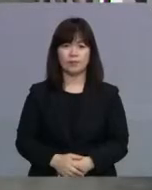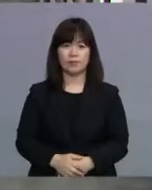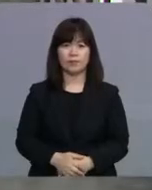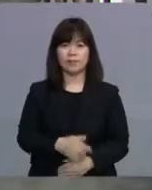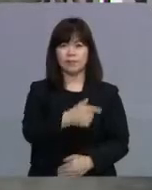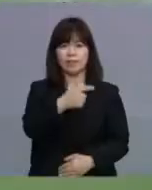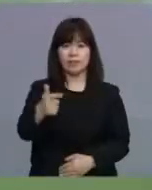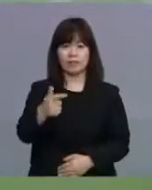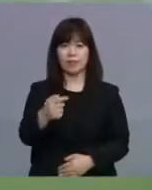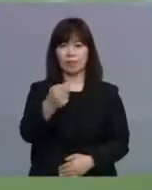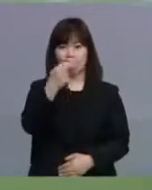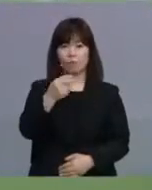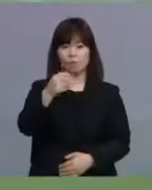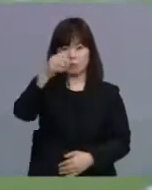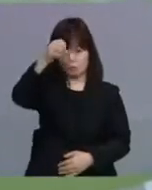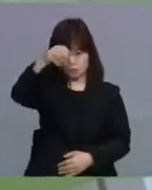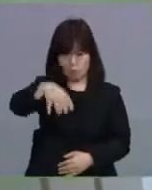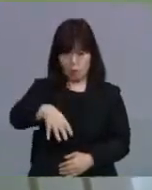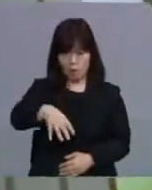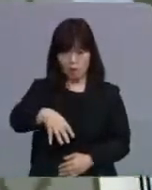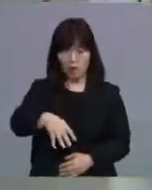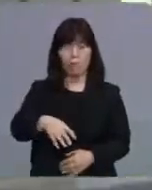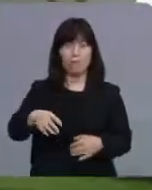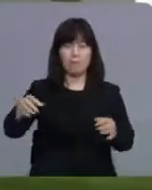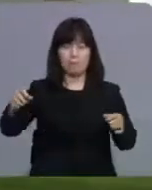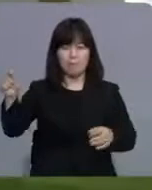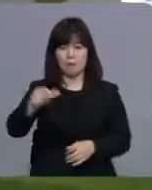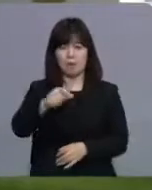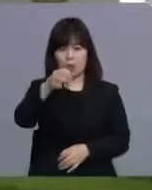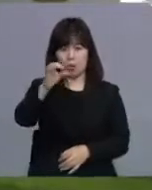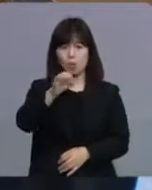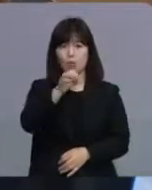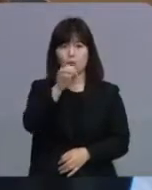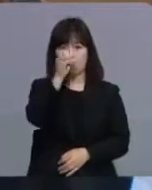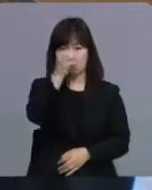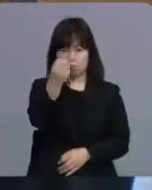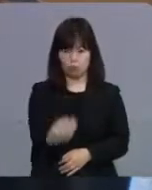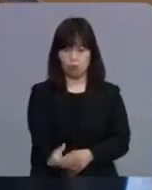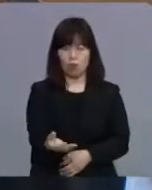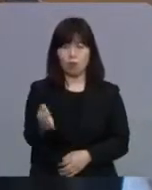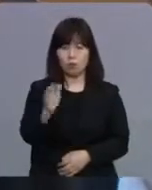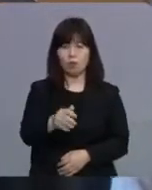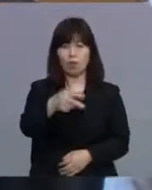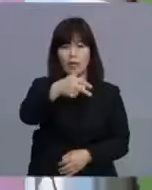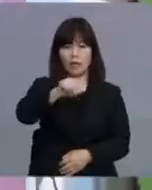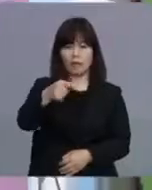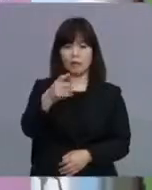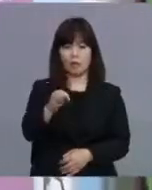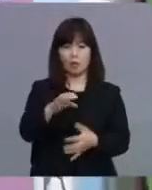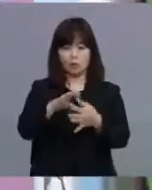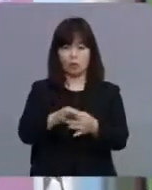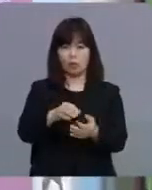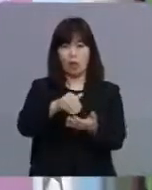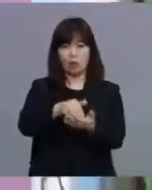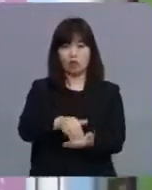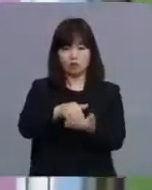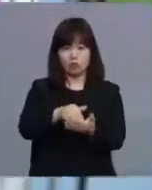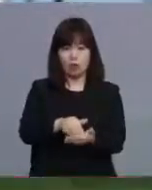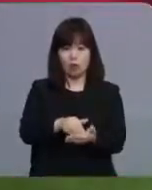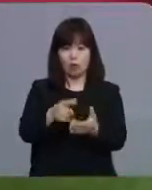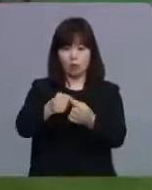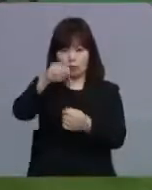대기 중에 공과 깃털을 떨어뜨렸더니 공이 빠르게 떨어집니다. 하지만 진공 상태에서는 무게가 달라도 똑같이